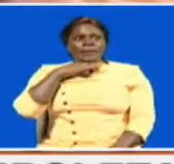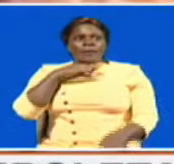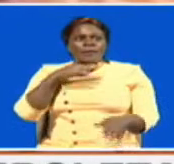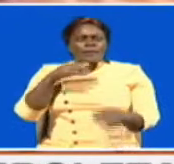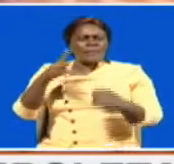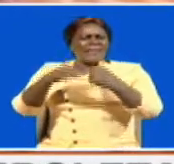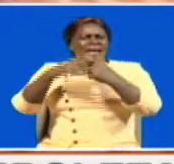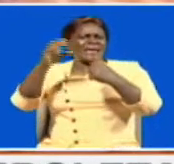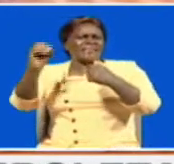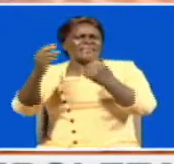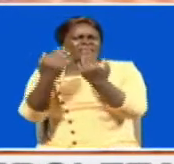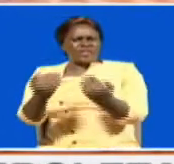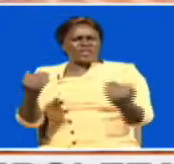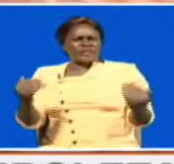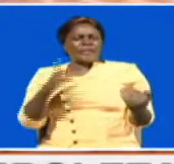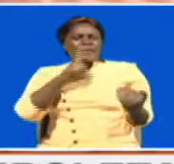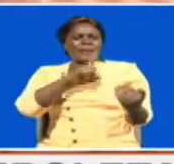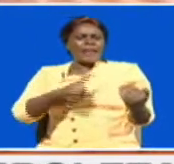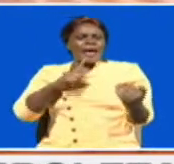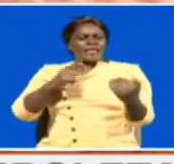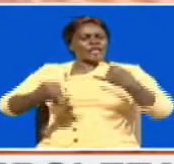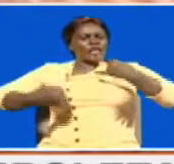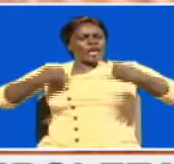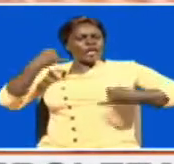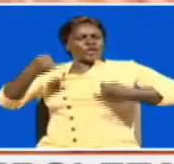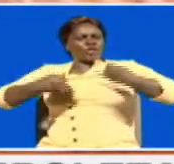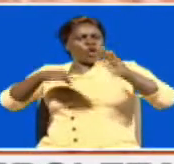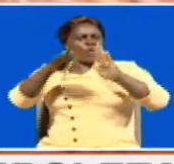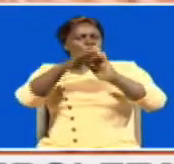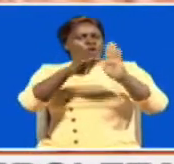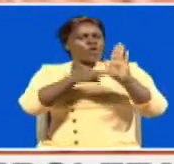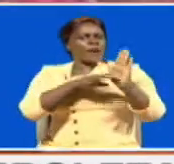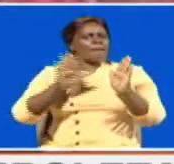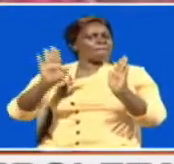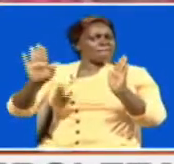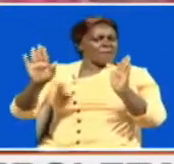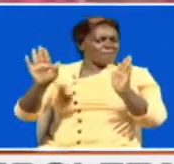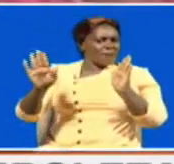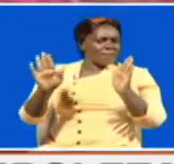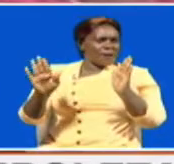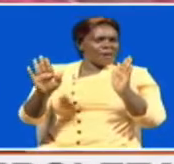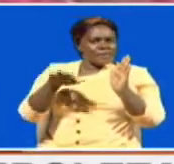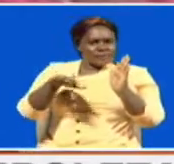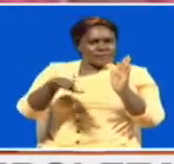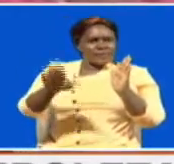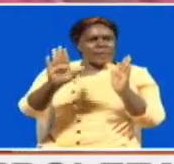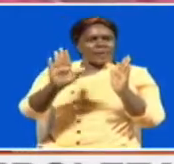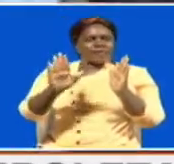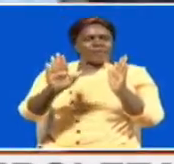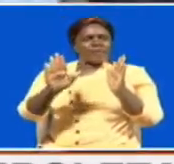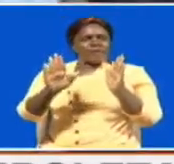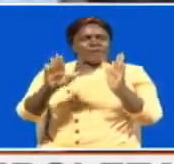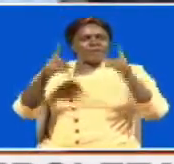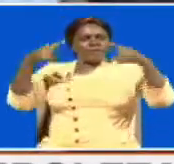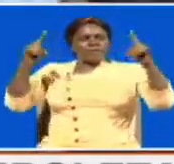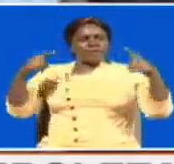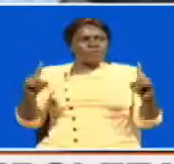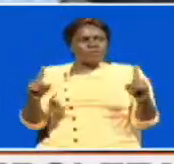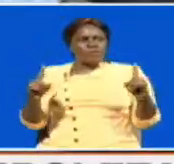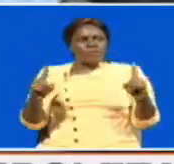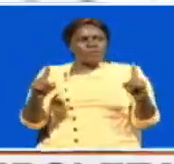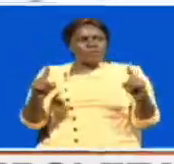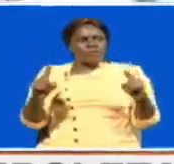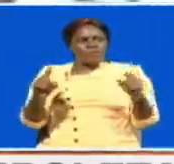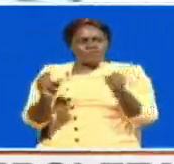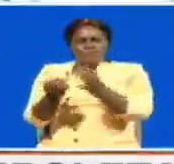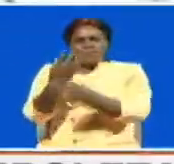ya 90 walibahatika kufurahia baadhi ya vipindi vya kusisimua ambavyo viliwahi kupamba anga. Ubunifu